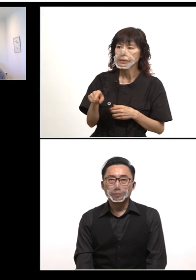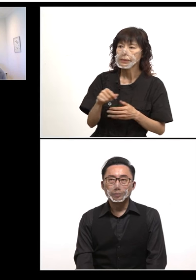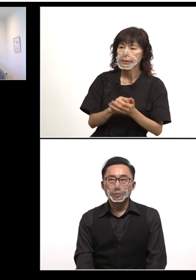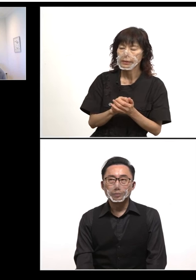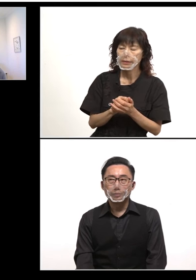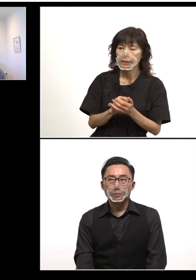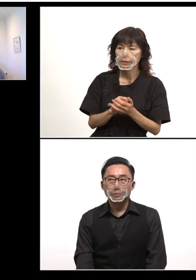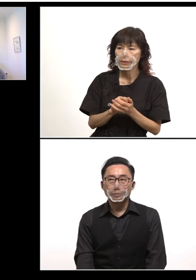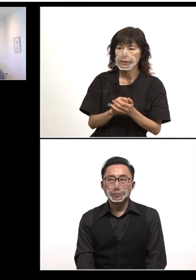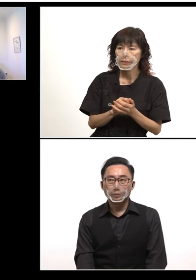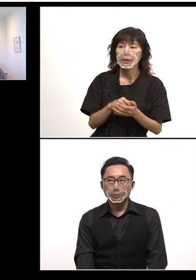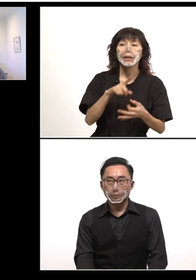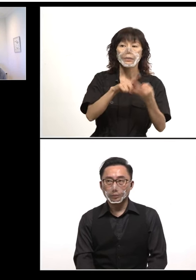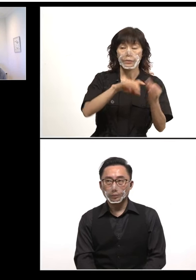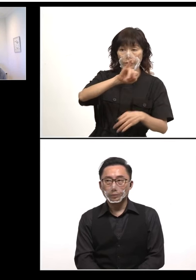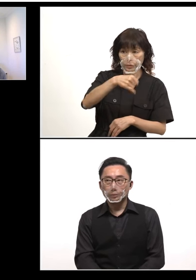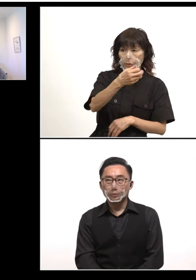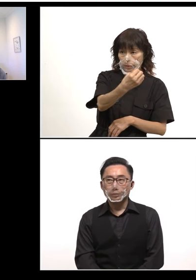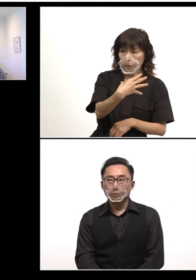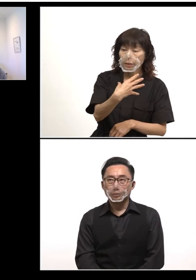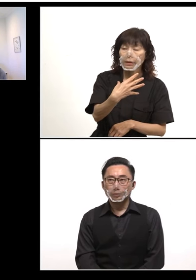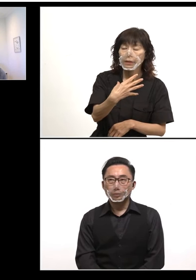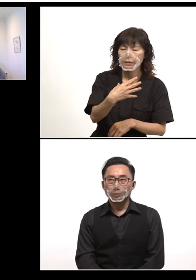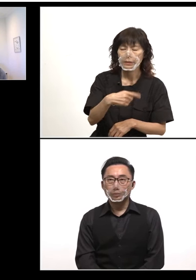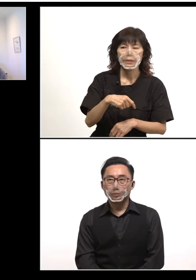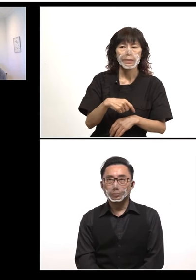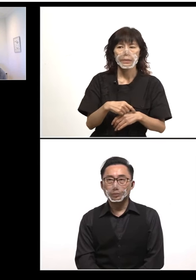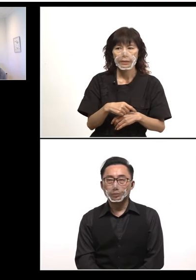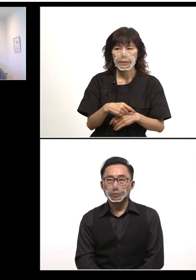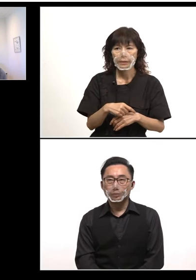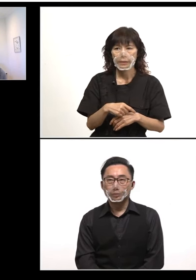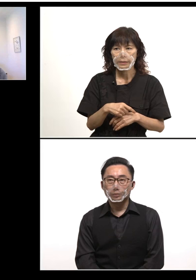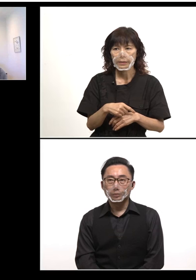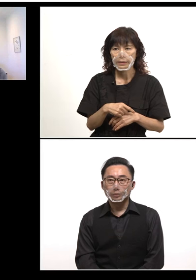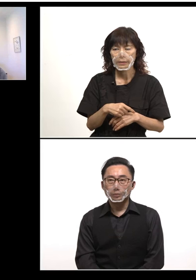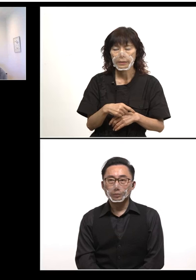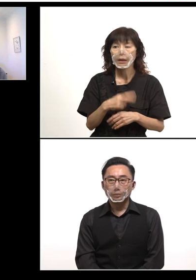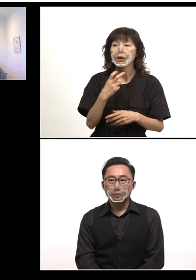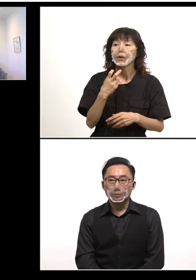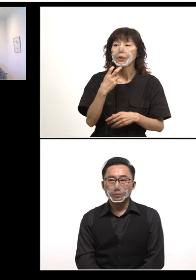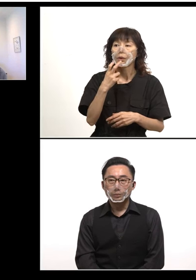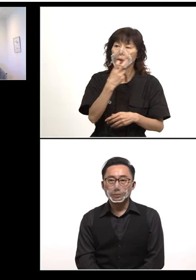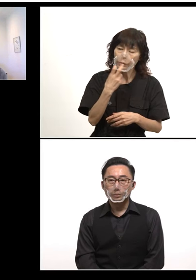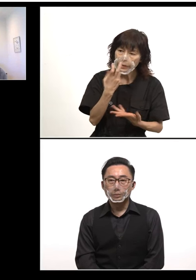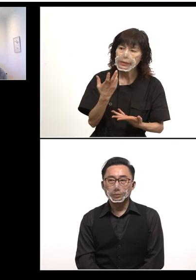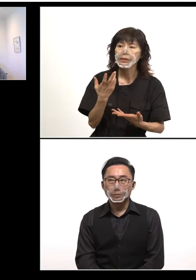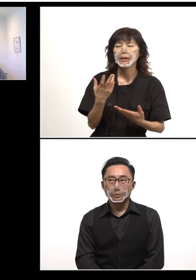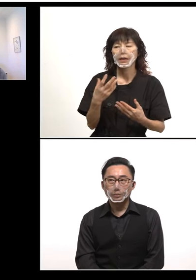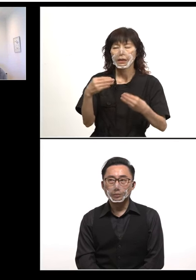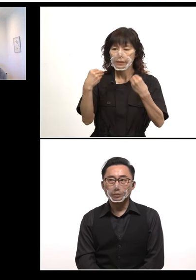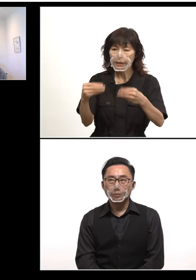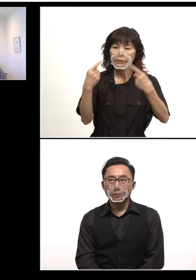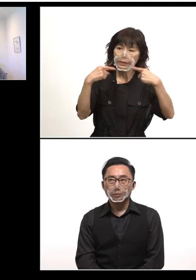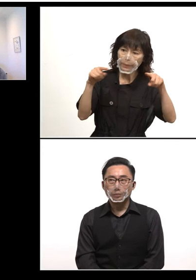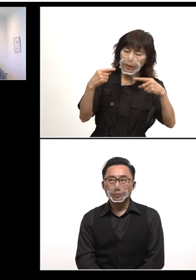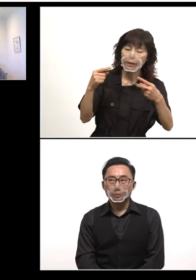in his part earlier on, talking about a different language to describe sound. Especially when you're teaching piano, normally when we talk about